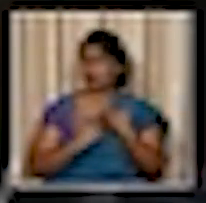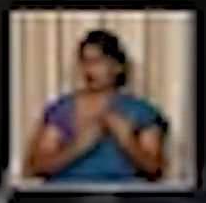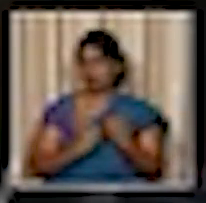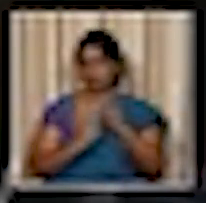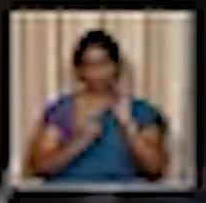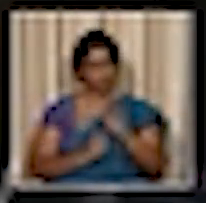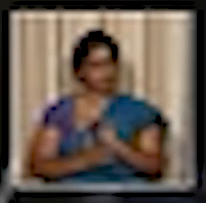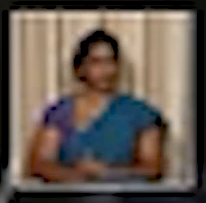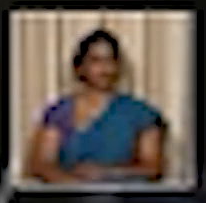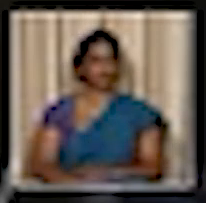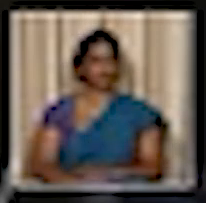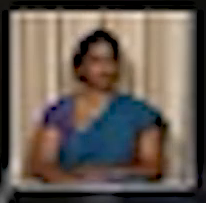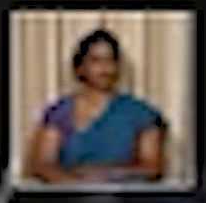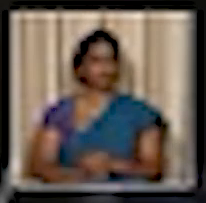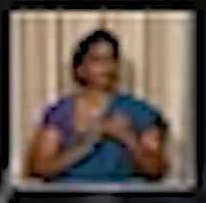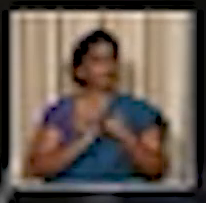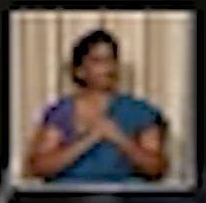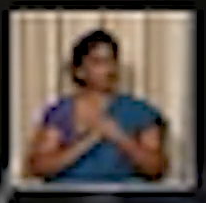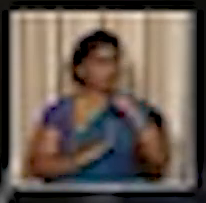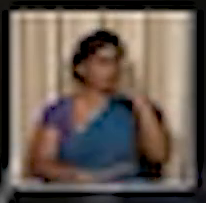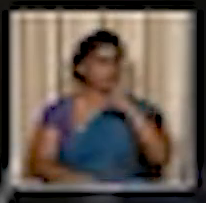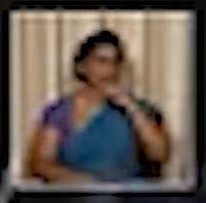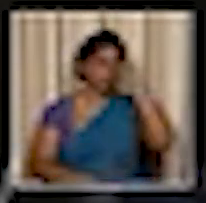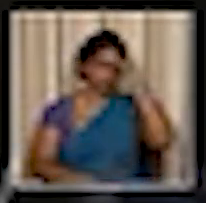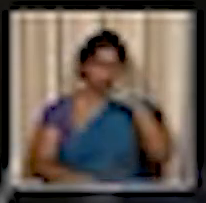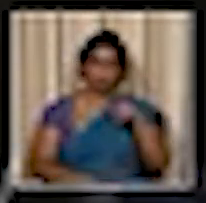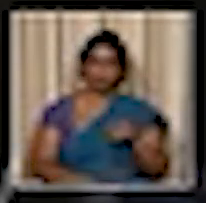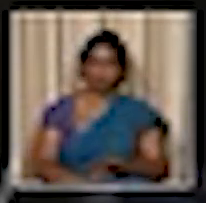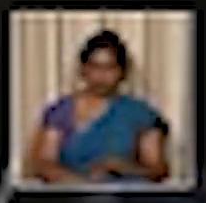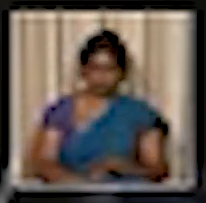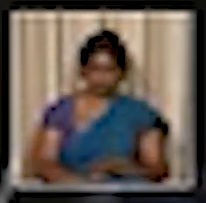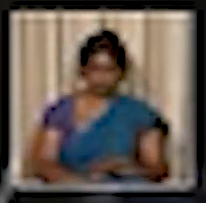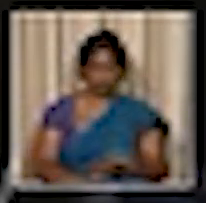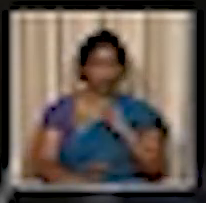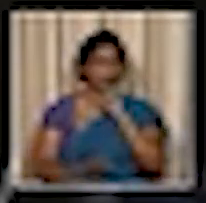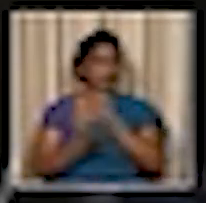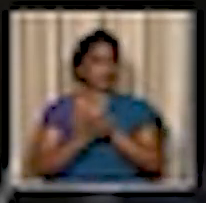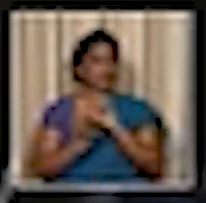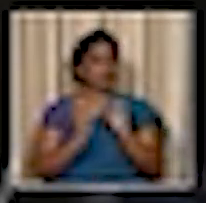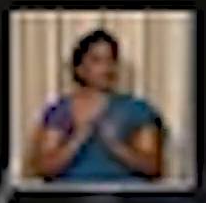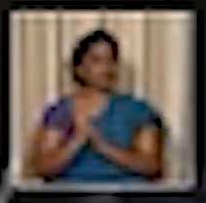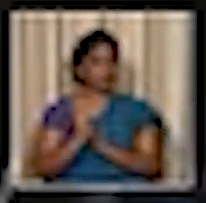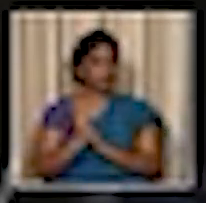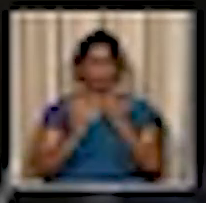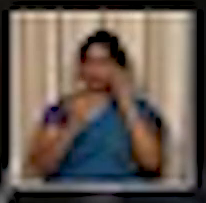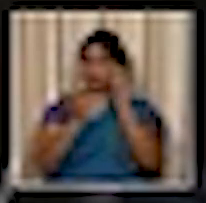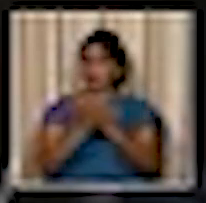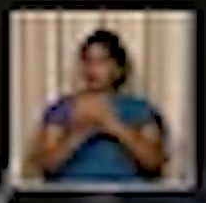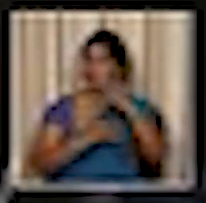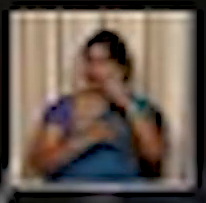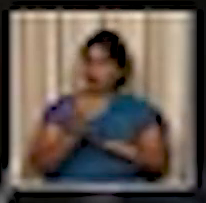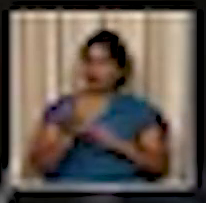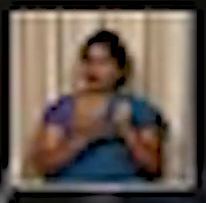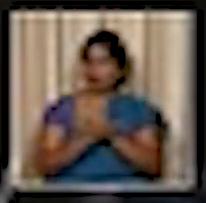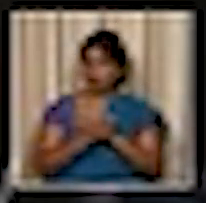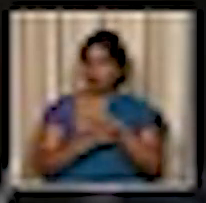අවශ්‍යතාවයක් තිබුණා. ගරු නියෝජ්‍ය කථානායකතුමනි, අධිකරණ සේවා කොමිෂන් සභාව ඉදිරිපත් කරපු ලේඛනය මම